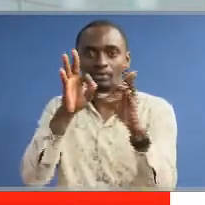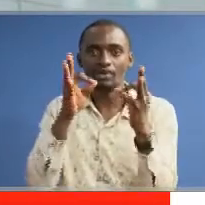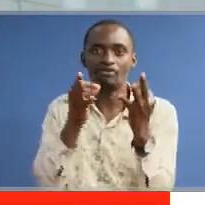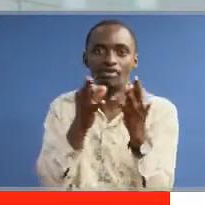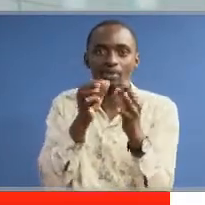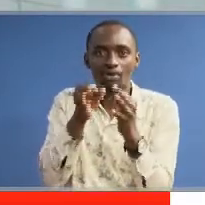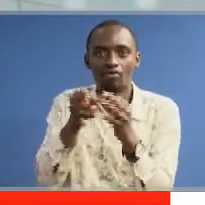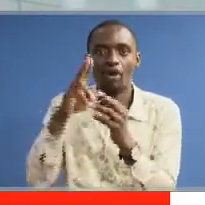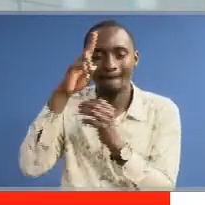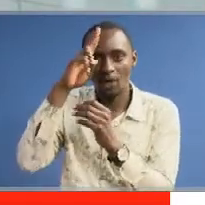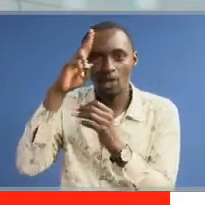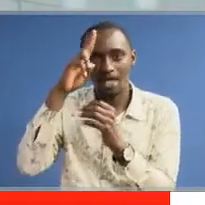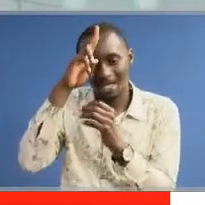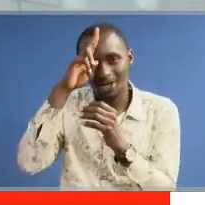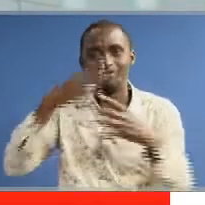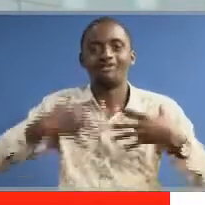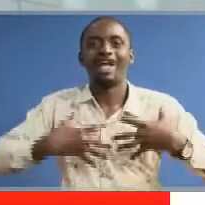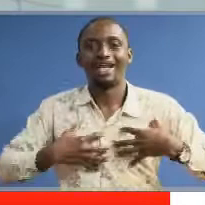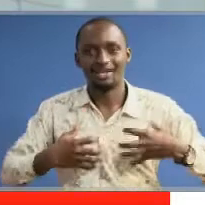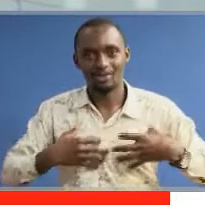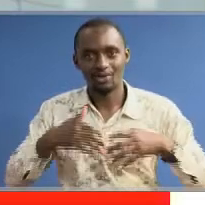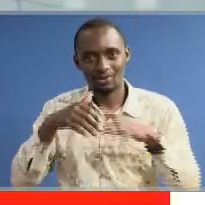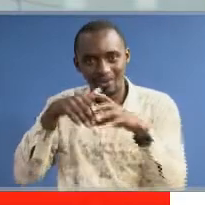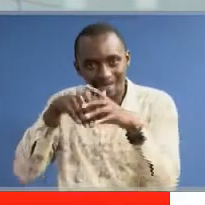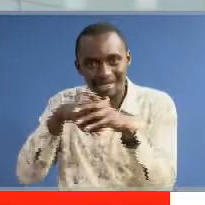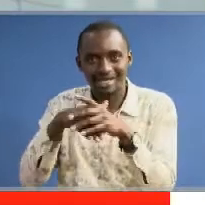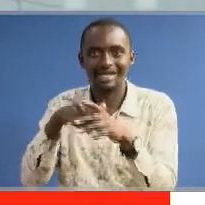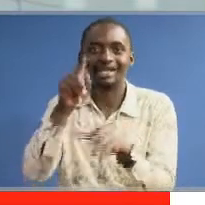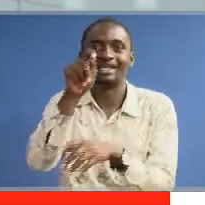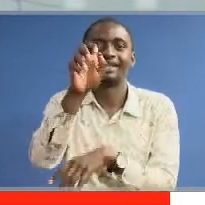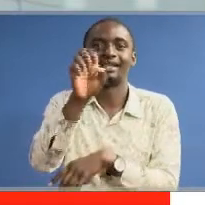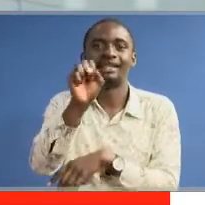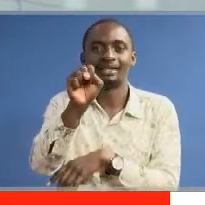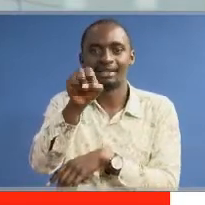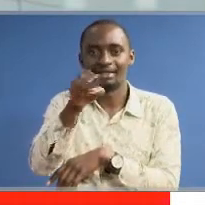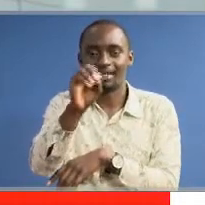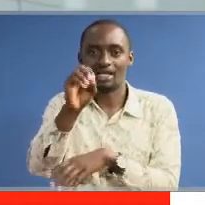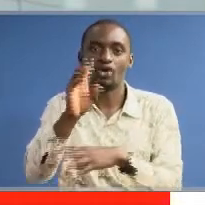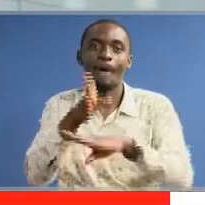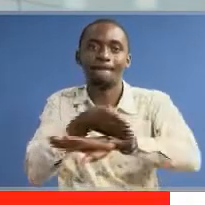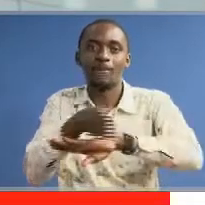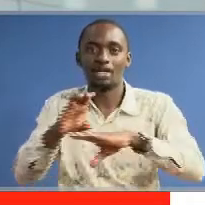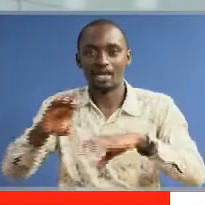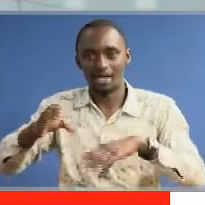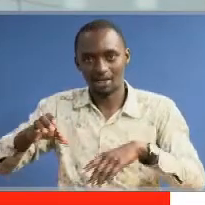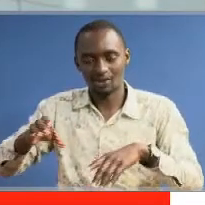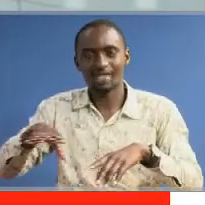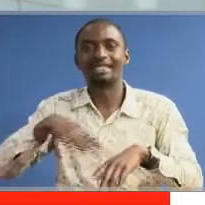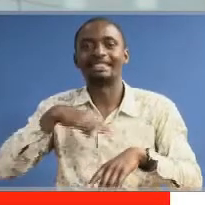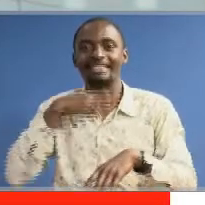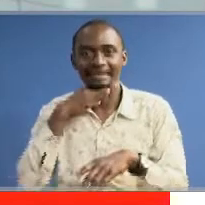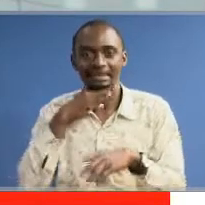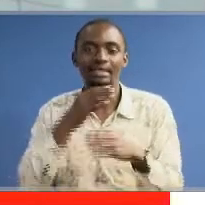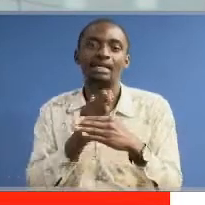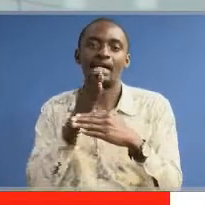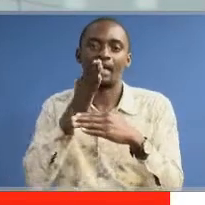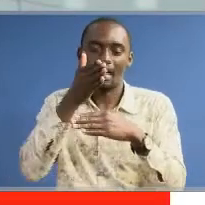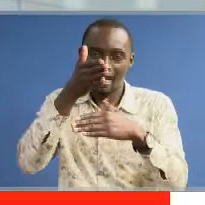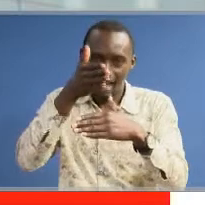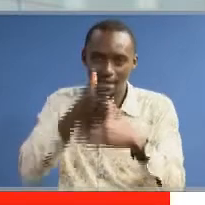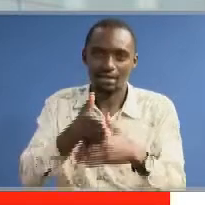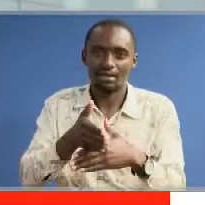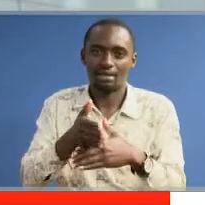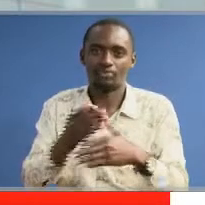ya afisa wa mifugo eneo la Chako kaunti ndogo ya Teso Kusini kaunti ya Busia aliyefariki baada ya kugongwa na gari la polisi